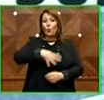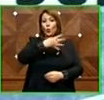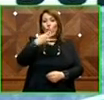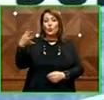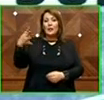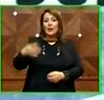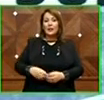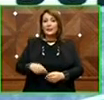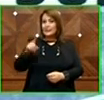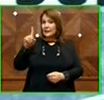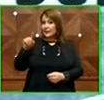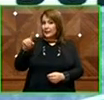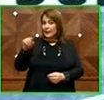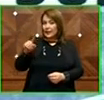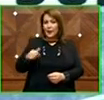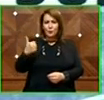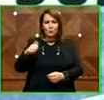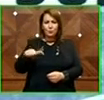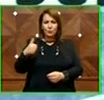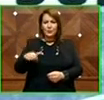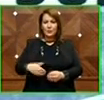والقائمة اللي ممكن